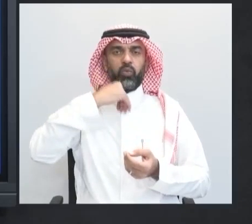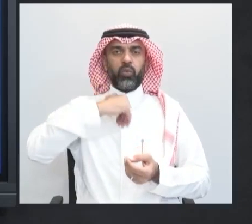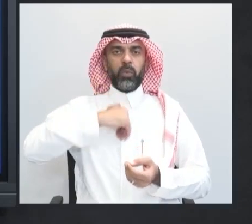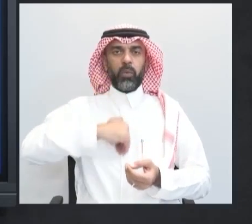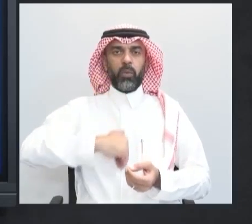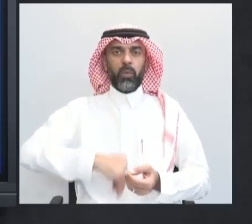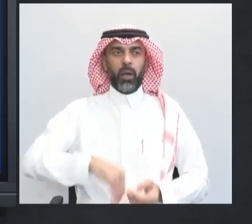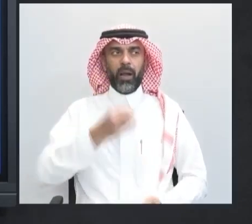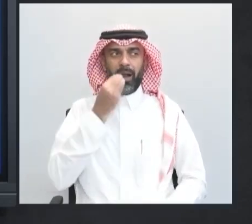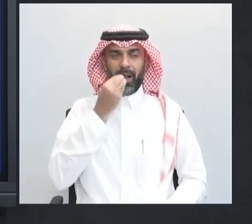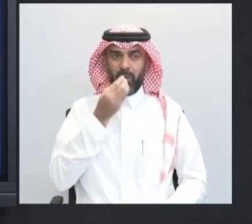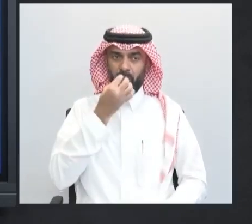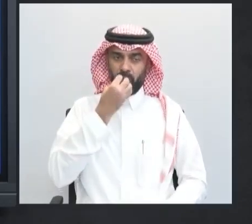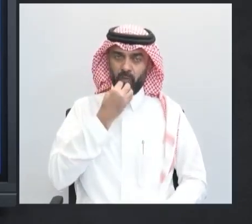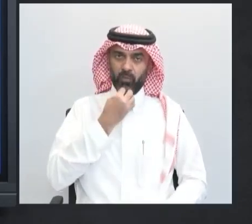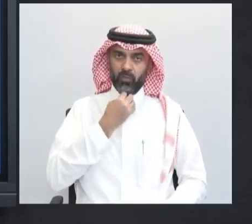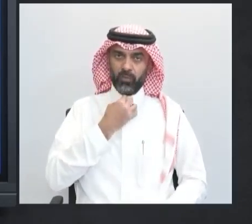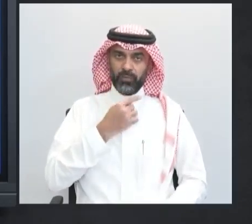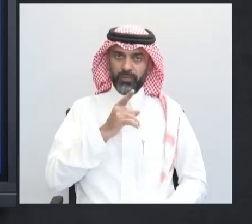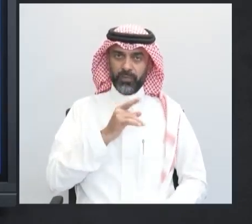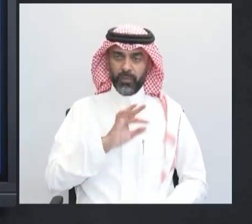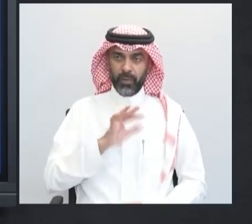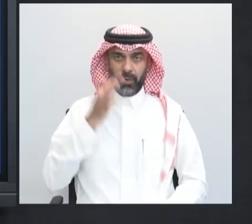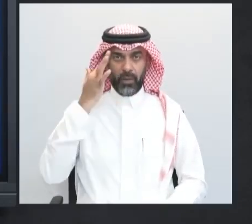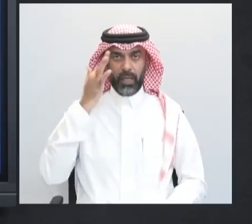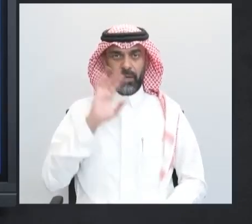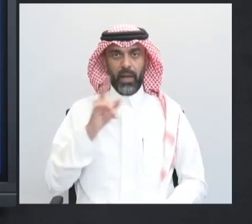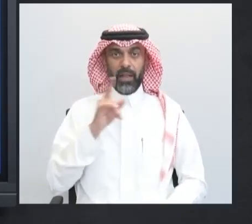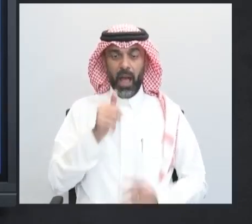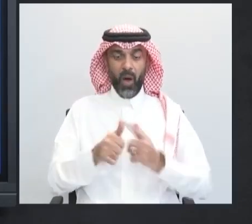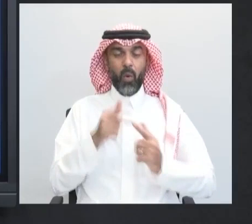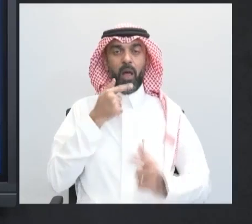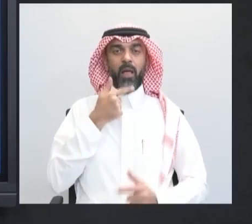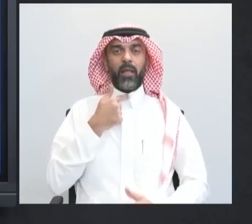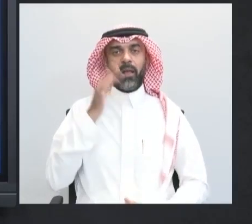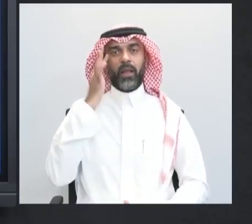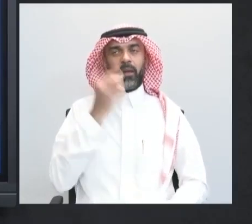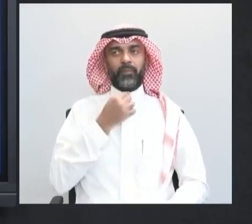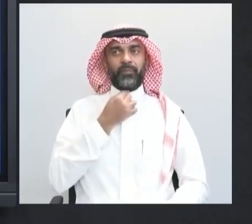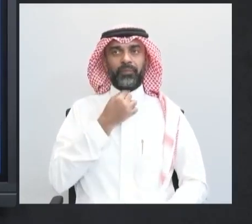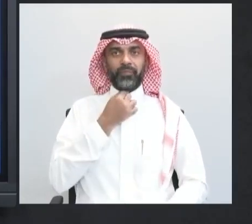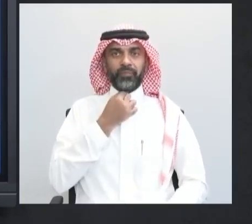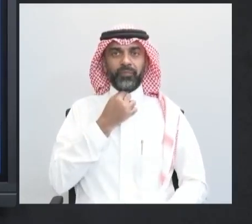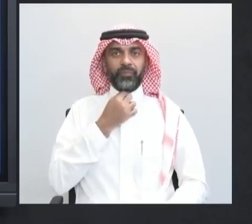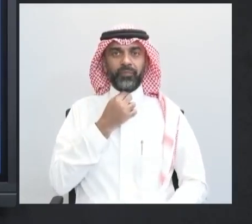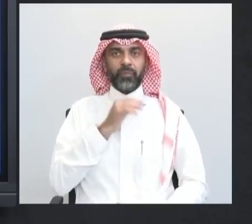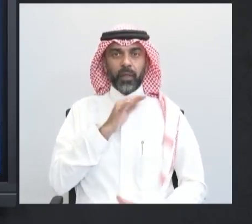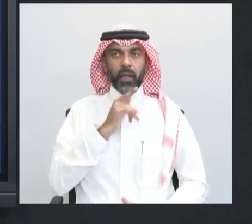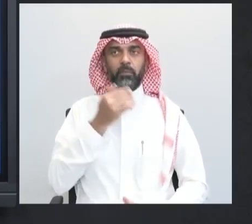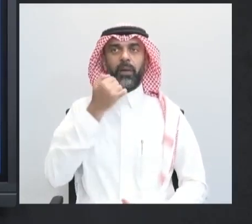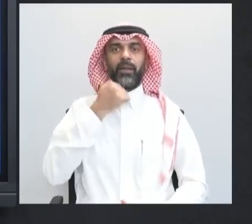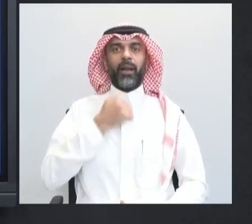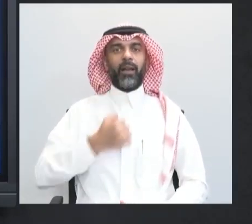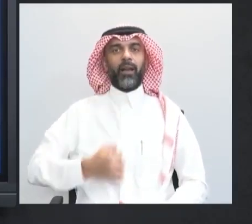البلعه بدون اراده الانسان بدون تحكم من الانسان وبحركه اسميناها الحركه الدوديه اذا نتذكر في الجهاز العضلي